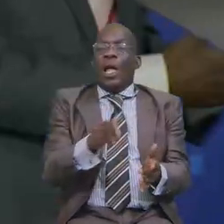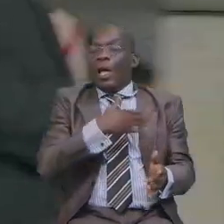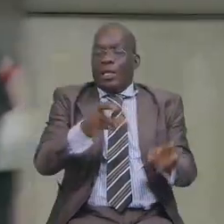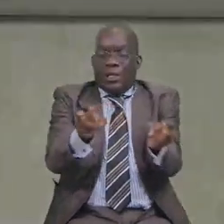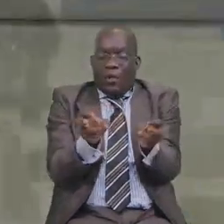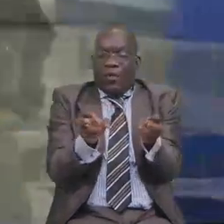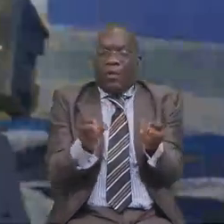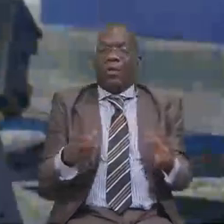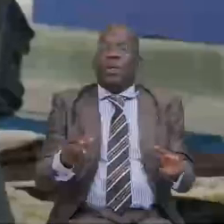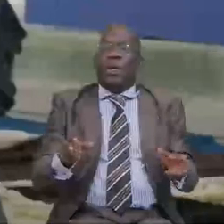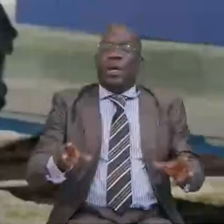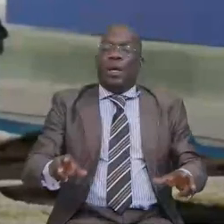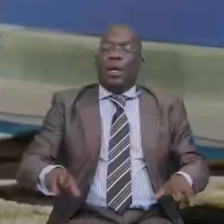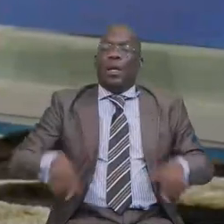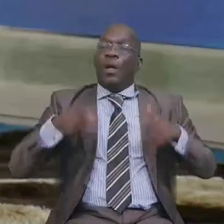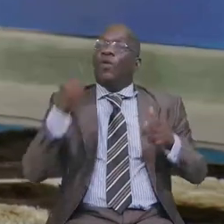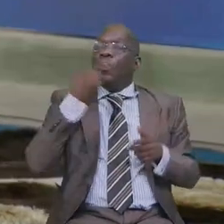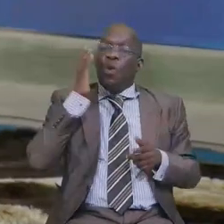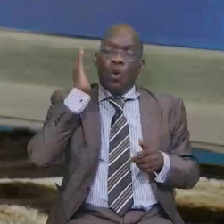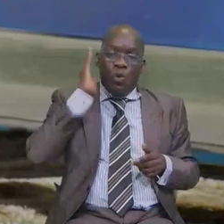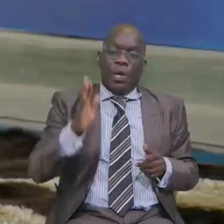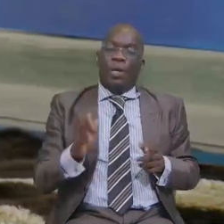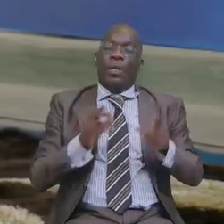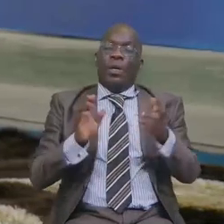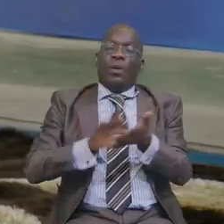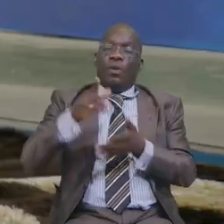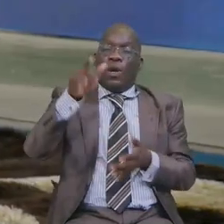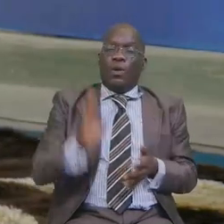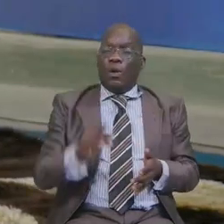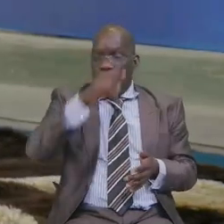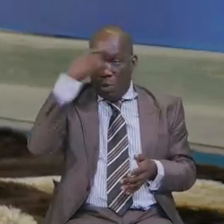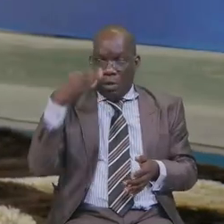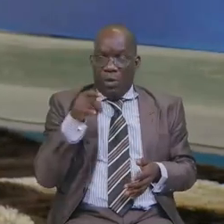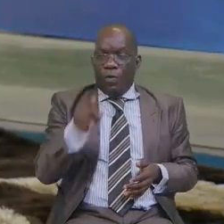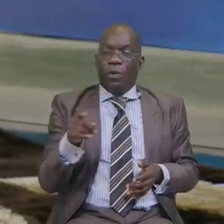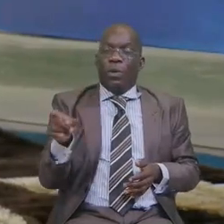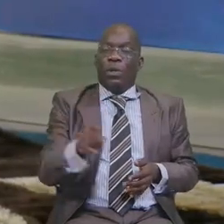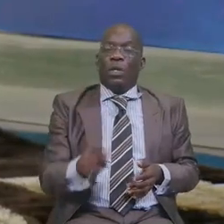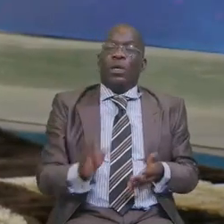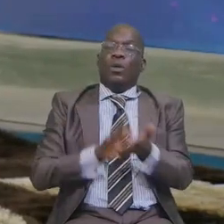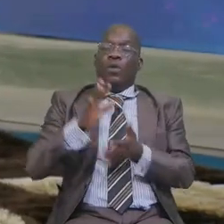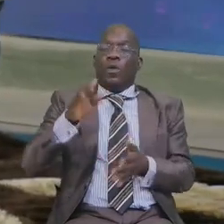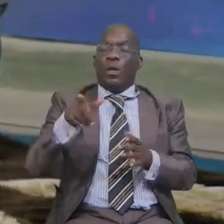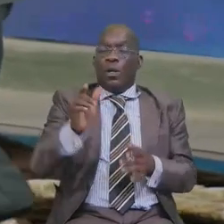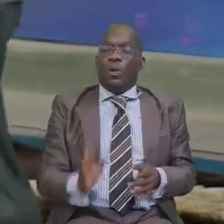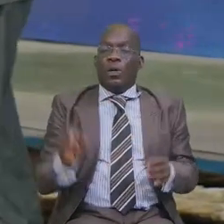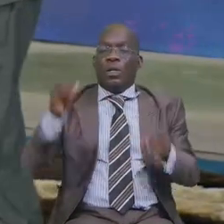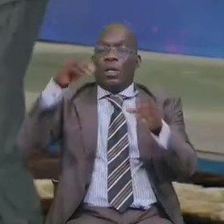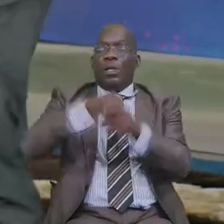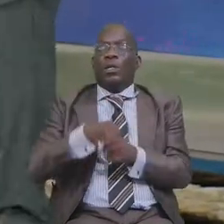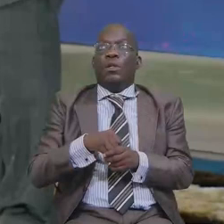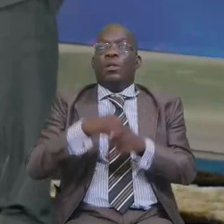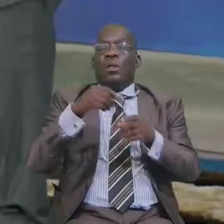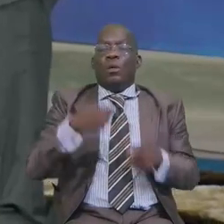égoïste, qui va glorifier Dieu pour toi? Oh, elle glorifiait Dieu à mon sujet. Voyons Actes des Apôtres,